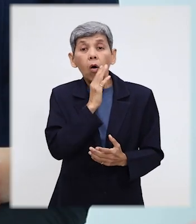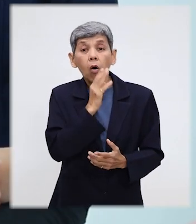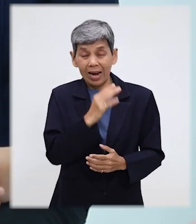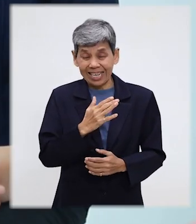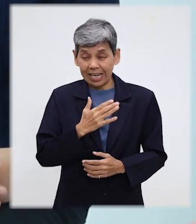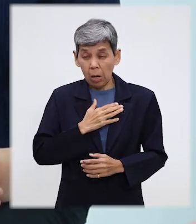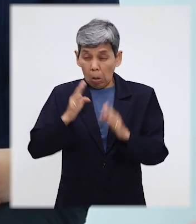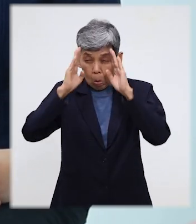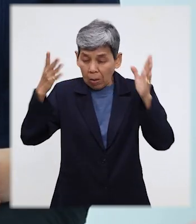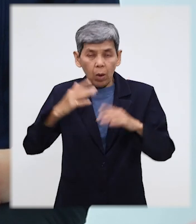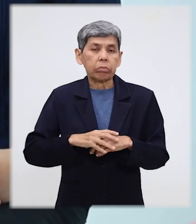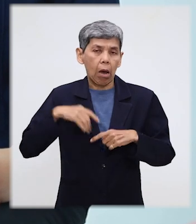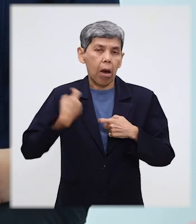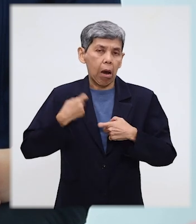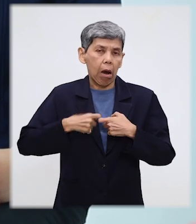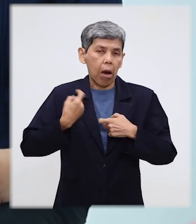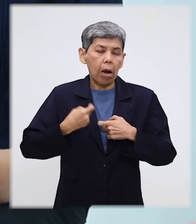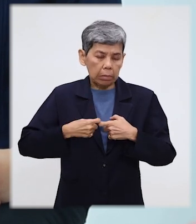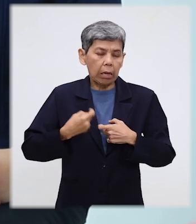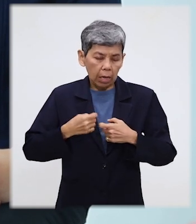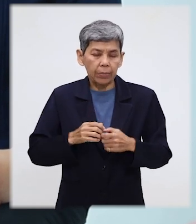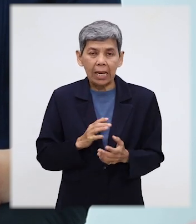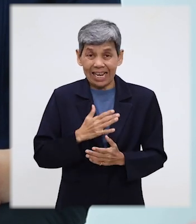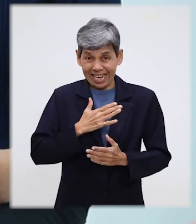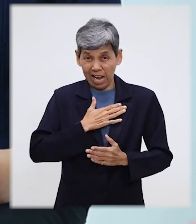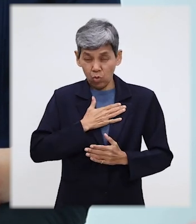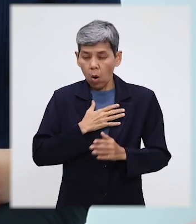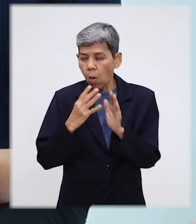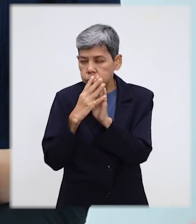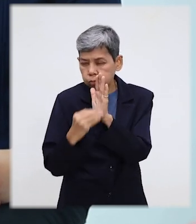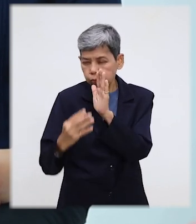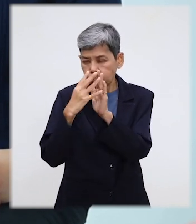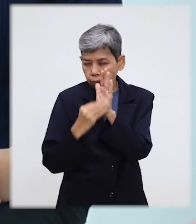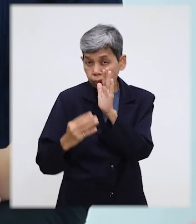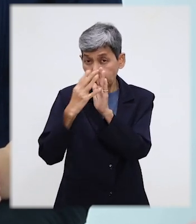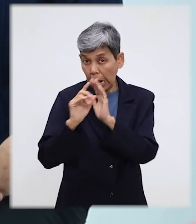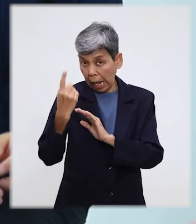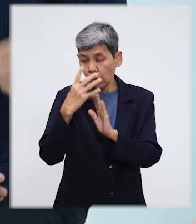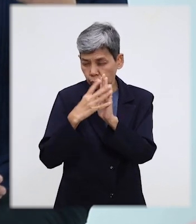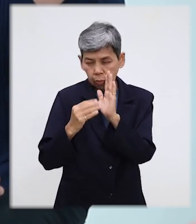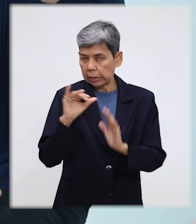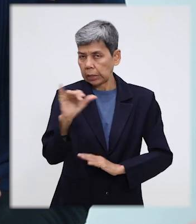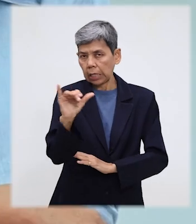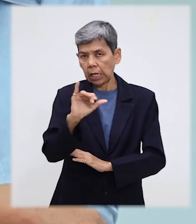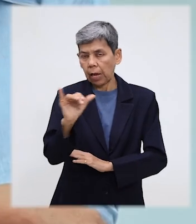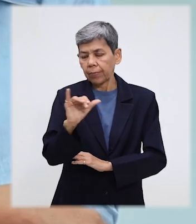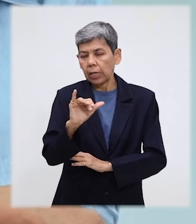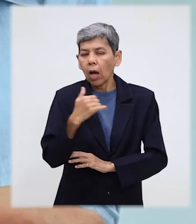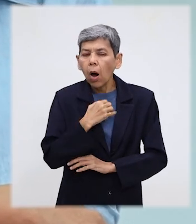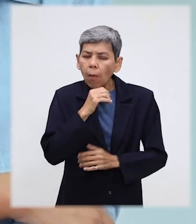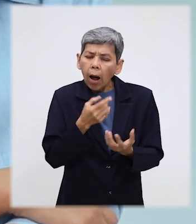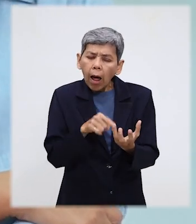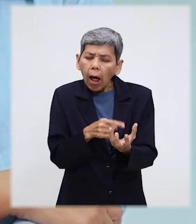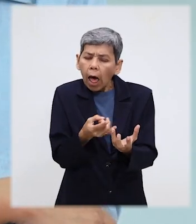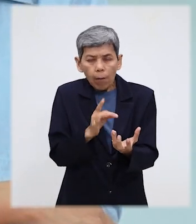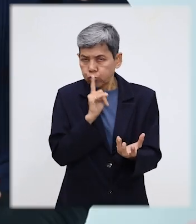ถ้าไม่มีประสบการณ์เลยอาจจะยากนิดนึงนะคะเพราะฉะนั้นในกระบวนการที่เราอบรมเขาเนี่ยขั้นตอนแรกเราจะยังไม่ได้ให้เขาบอก